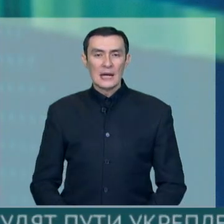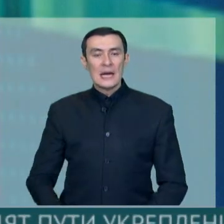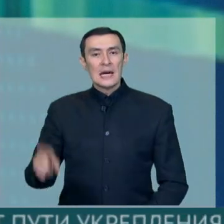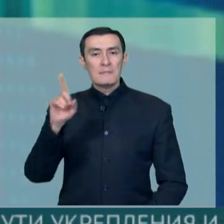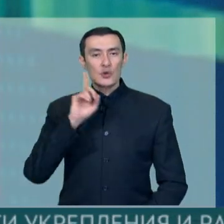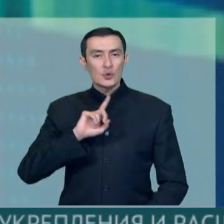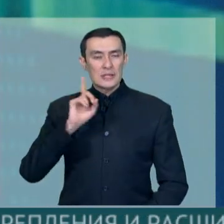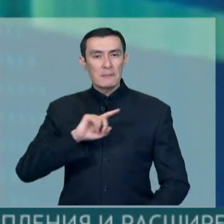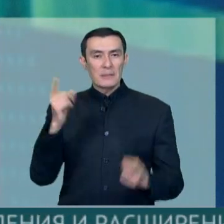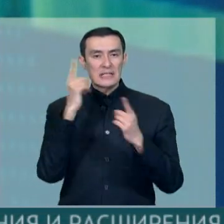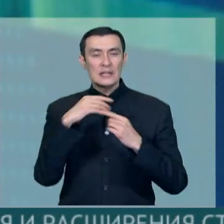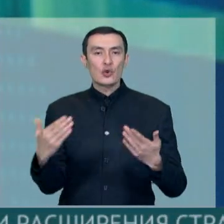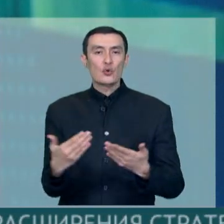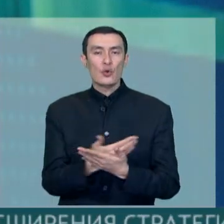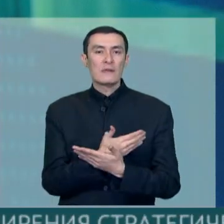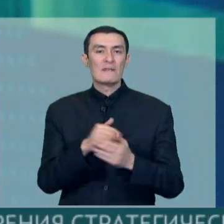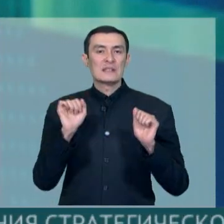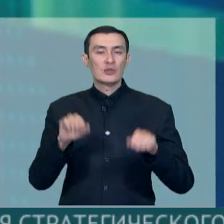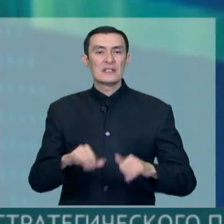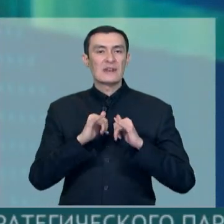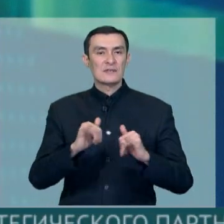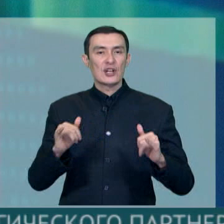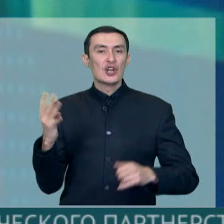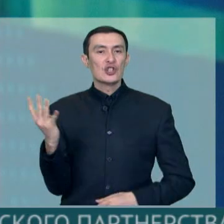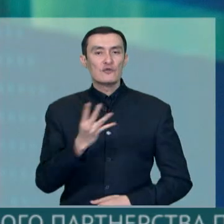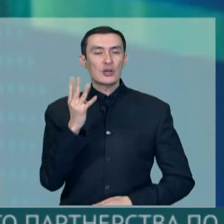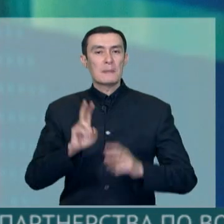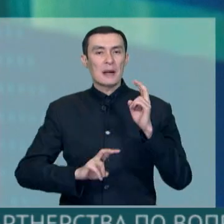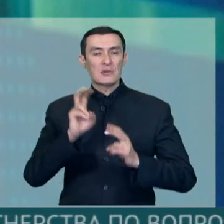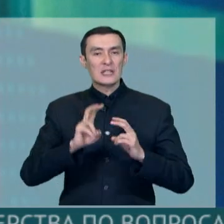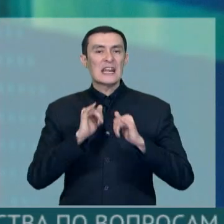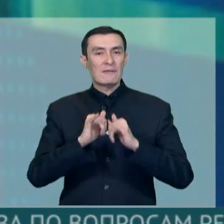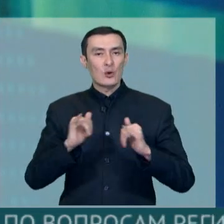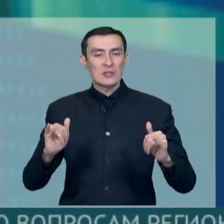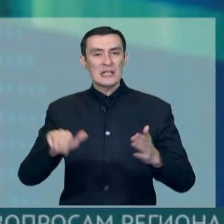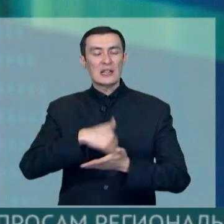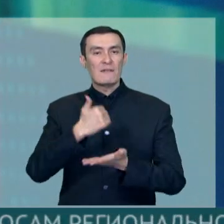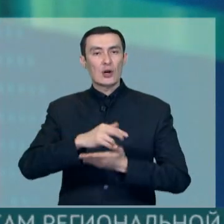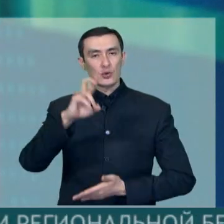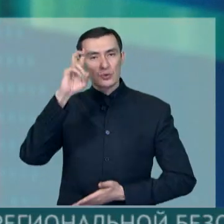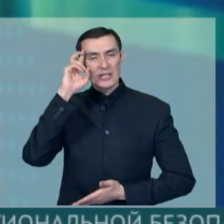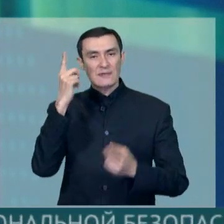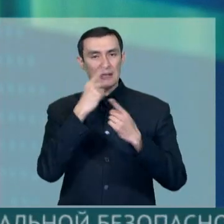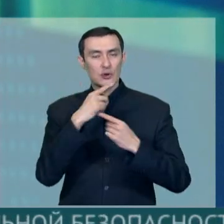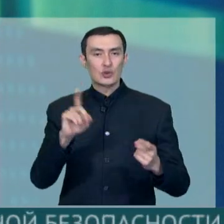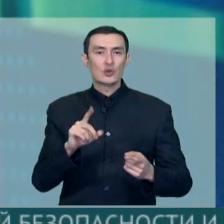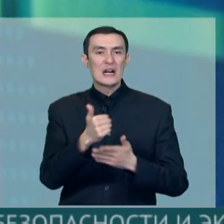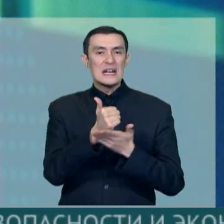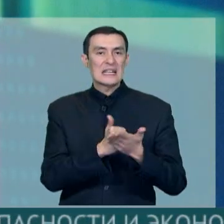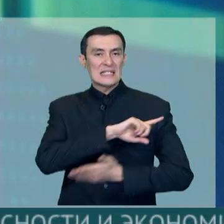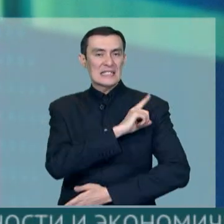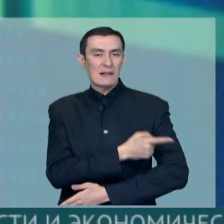Между тем, в послании «Новые возможности развития в условиях четвертой промышленной революции» глава государства отметил, что